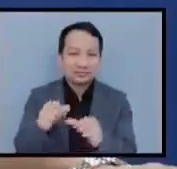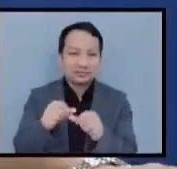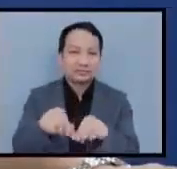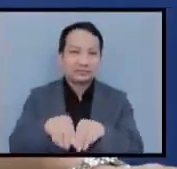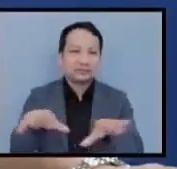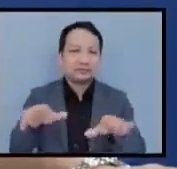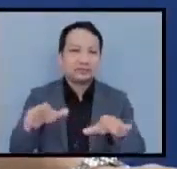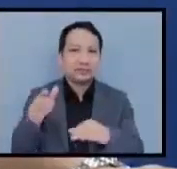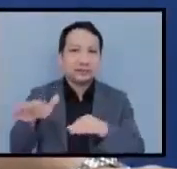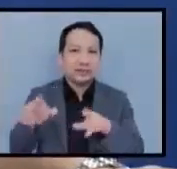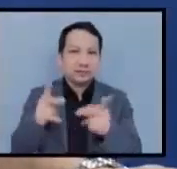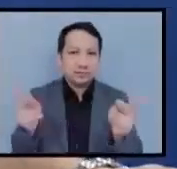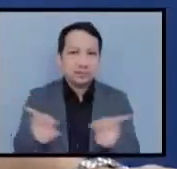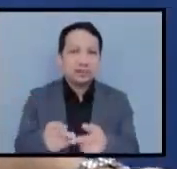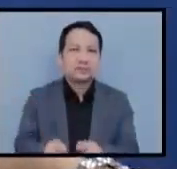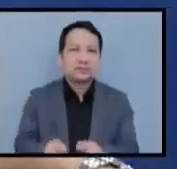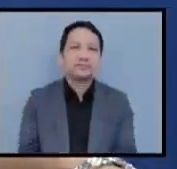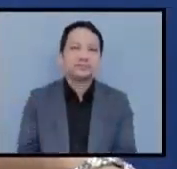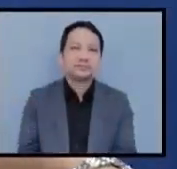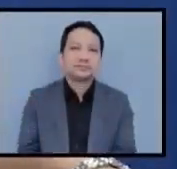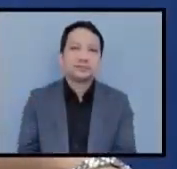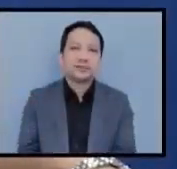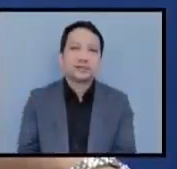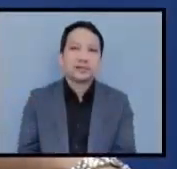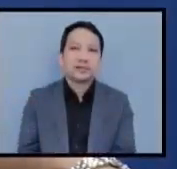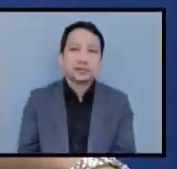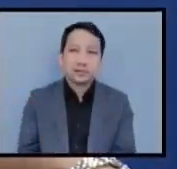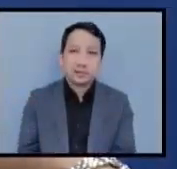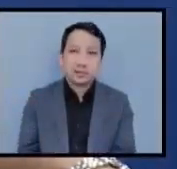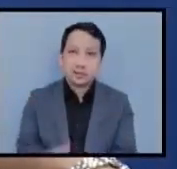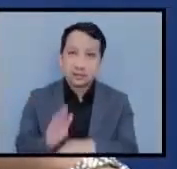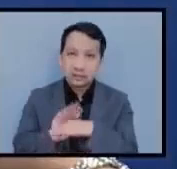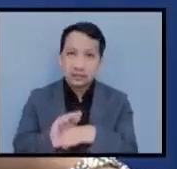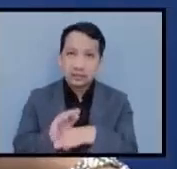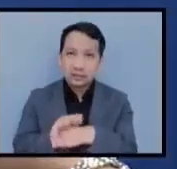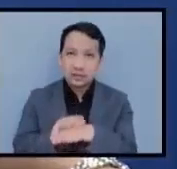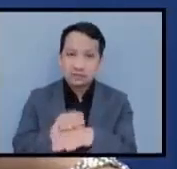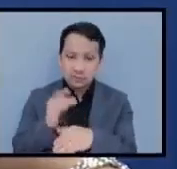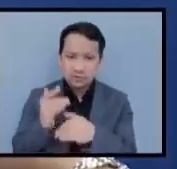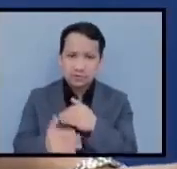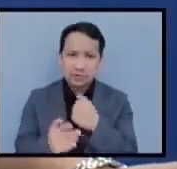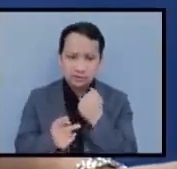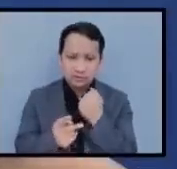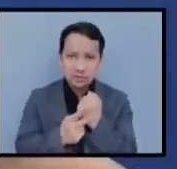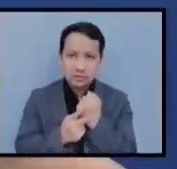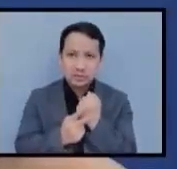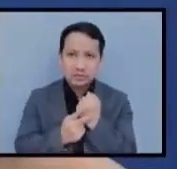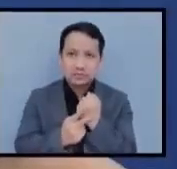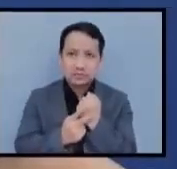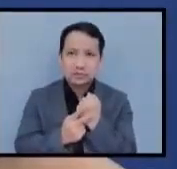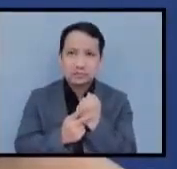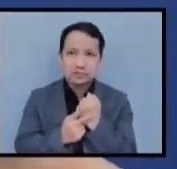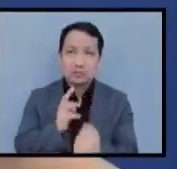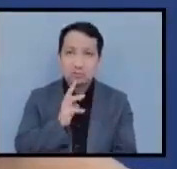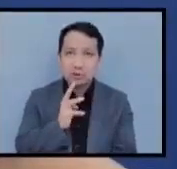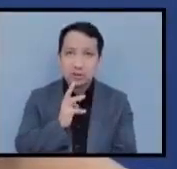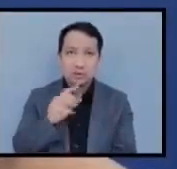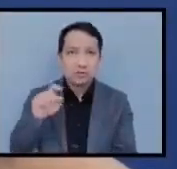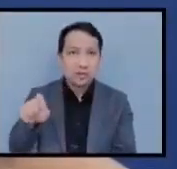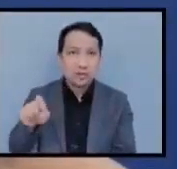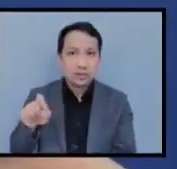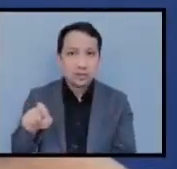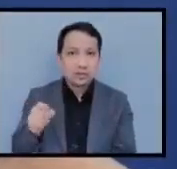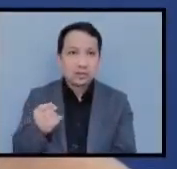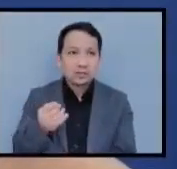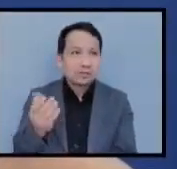kumpanya. Yung mga customers po namin, maaga pong mag-iimbak nung kinakakailanganin po nilang tubig. Kung halimbawa po na hindi